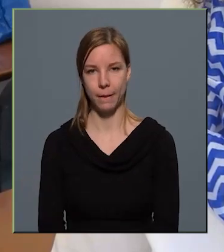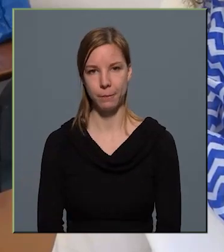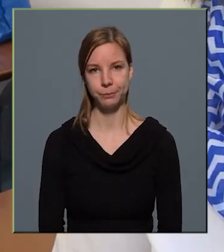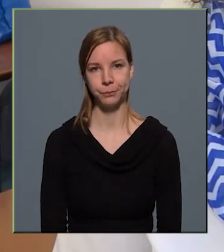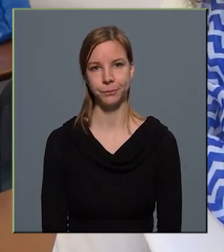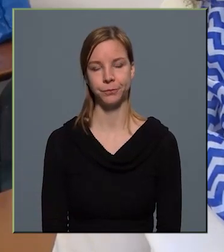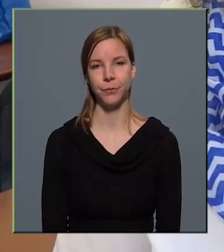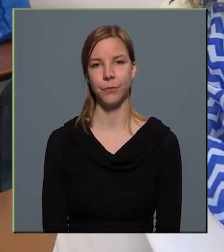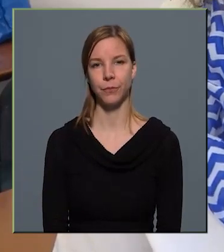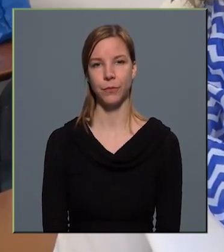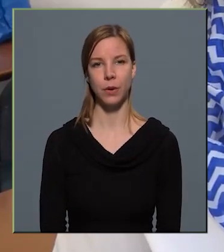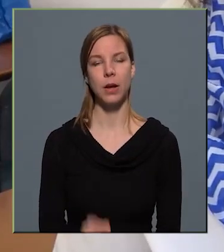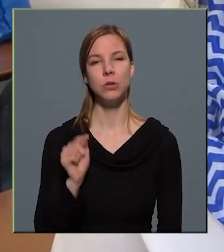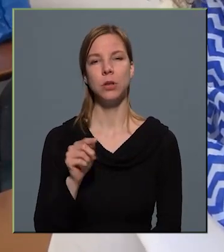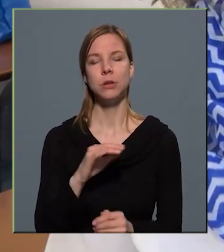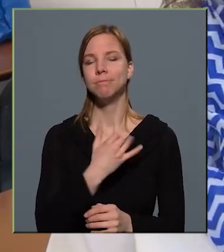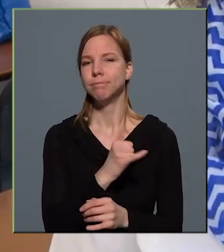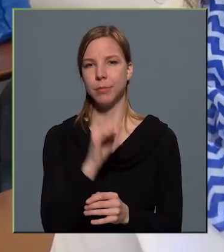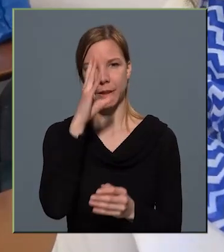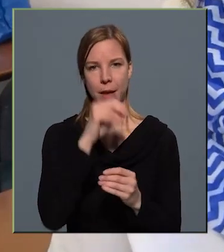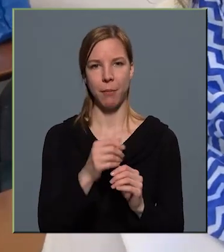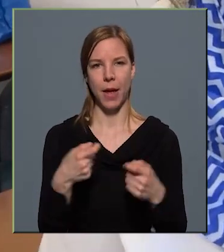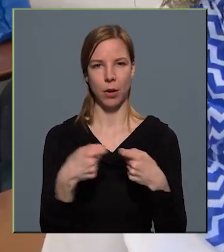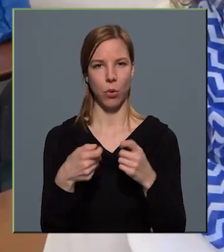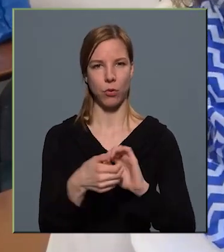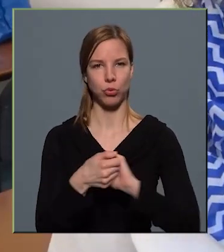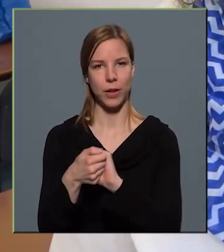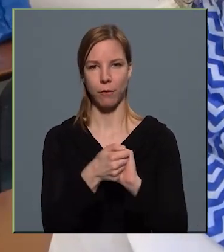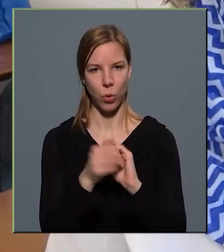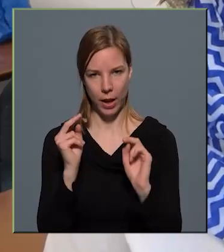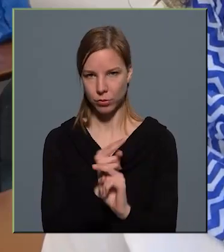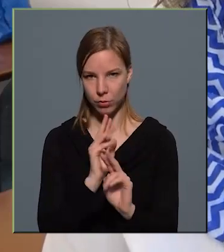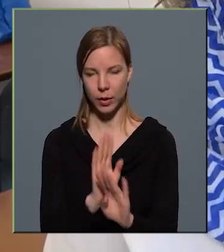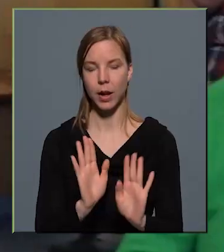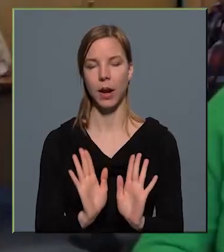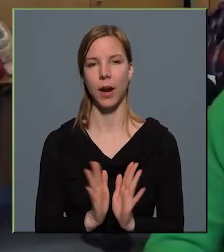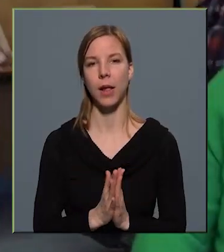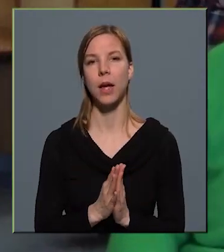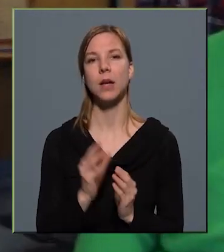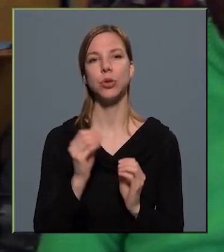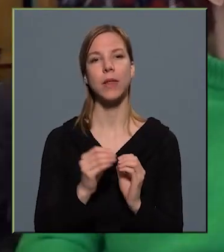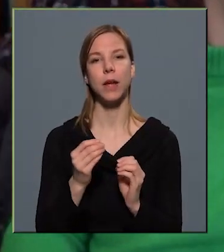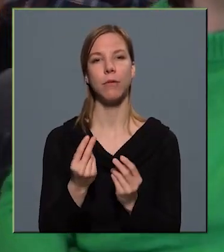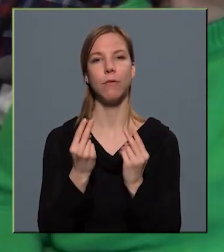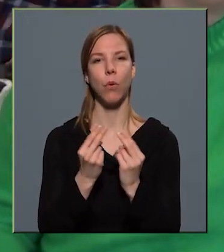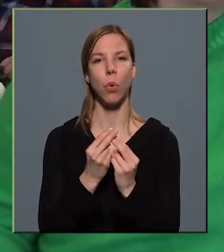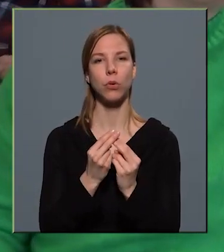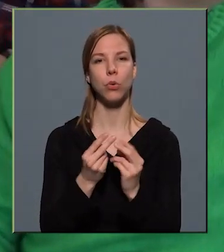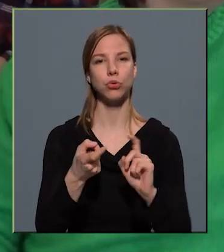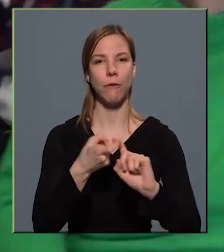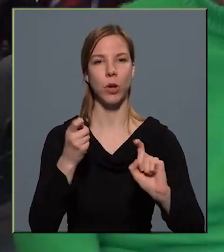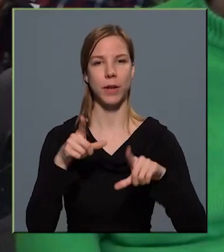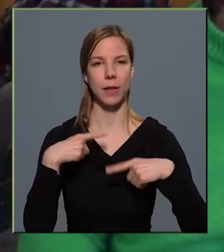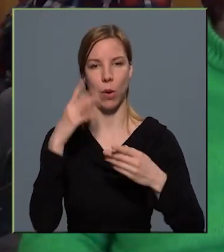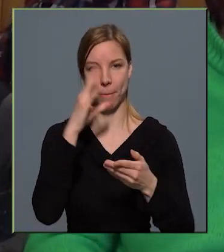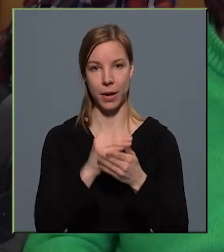És ehhez minden embernek a közös összefogása kell. És azért fontos, hogy fogyatékkal élő emberek, akik maguk is